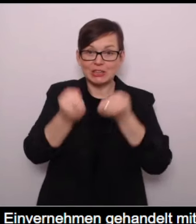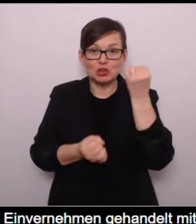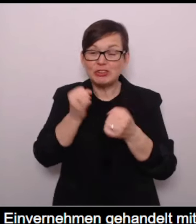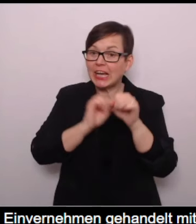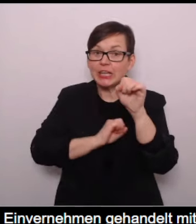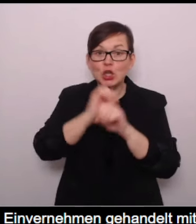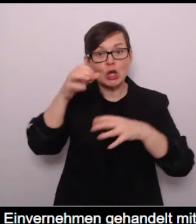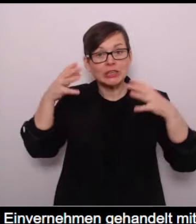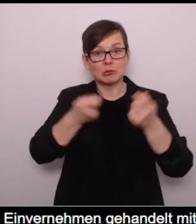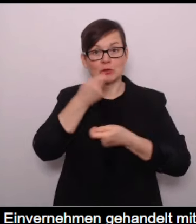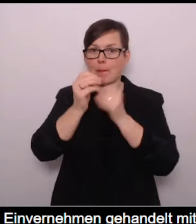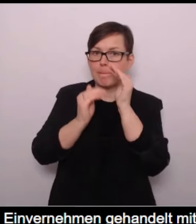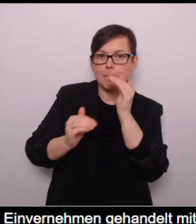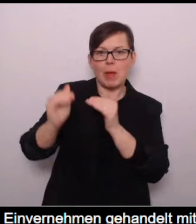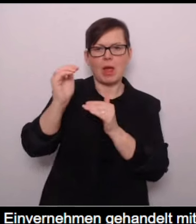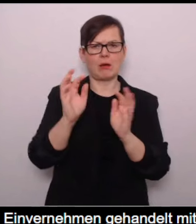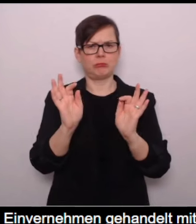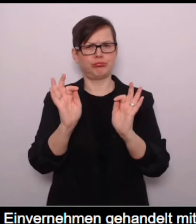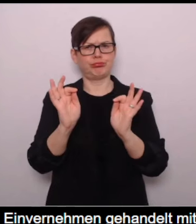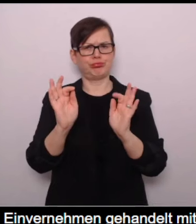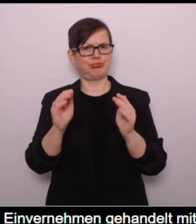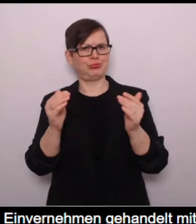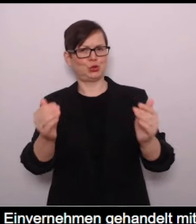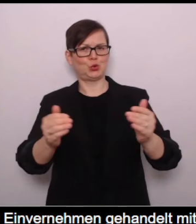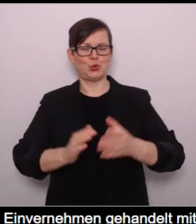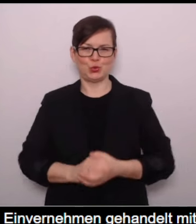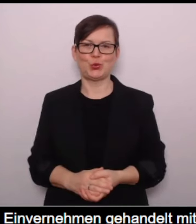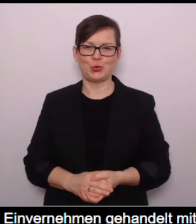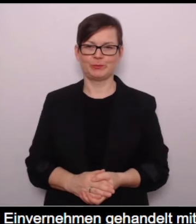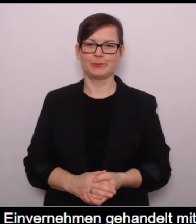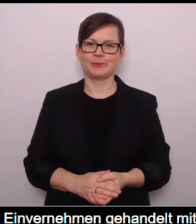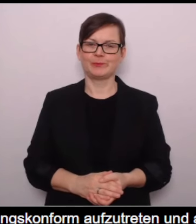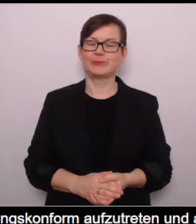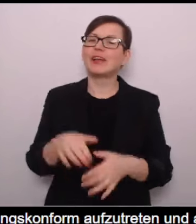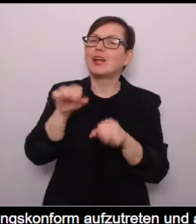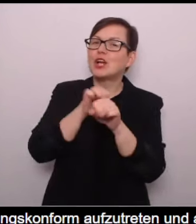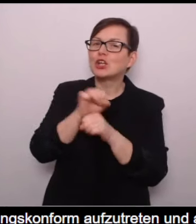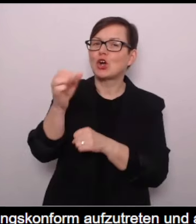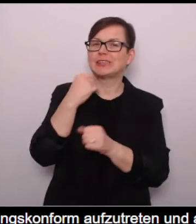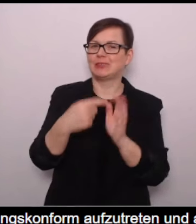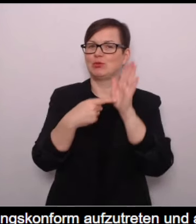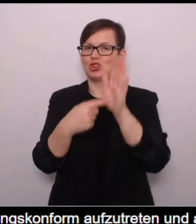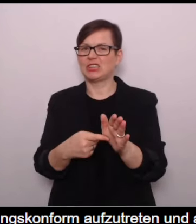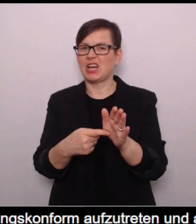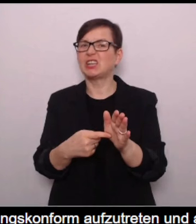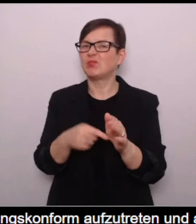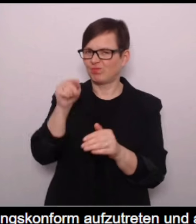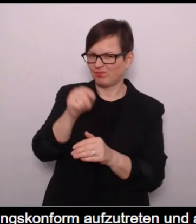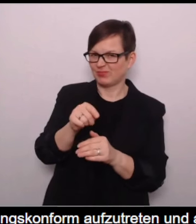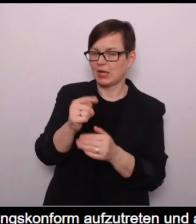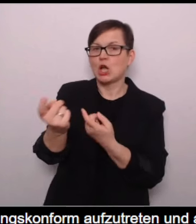kein anderes Bundesland vorweisen kann, also auch in schwierigen Zeiten sogar noch einen Zuwachs im Bereich der Investitionen.